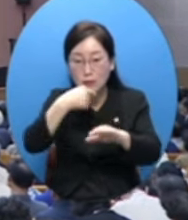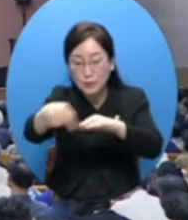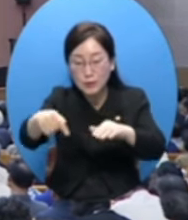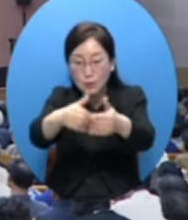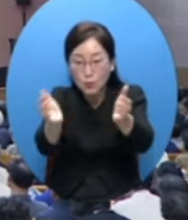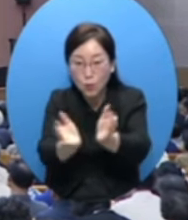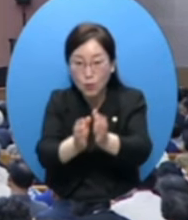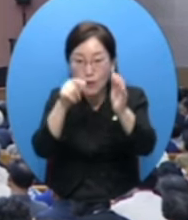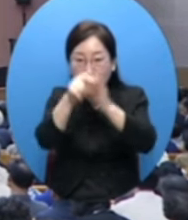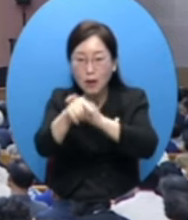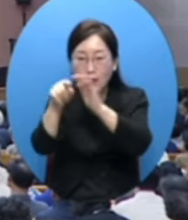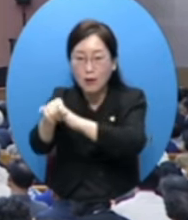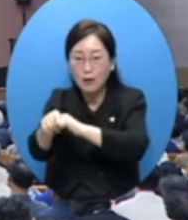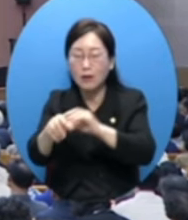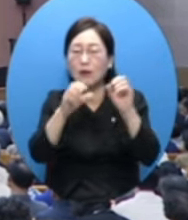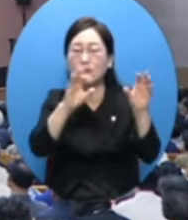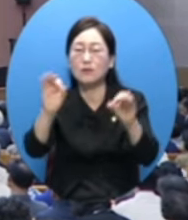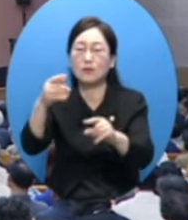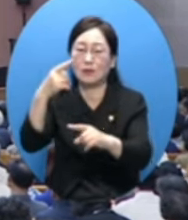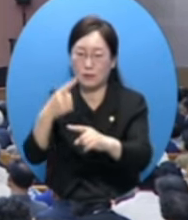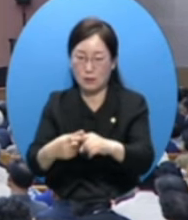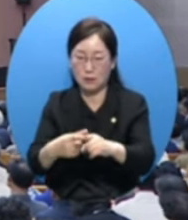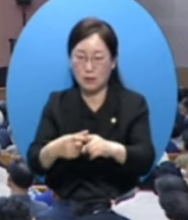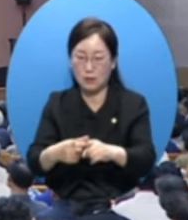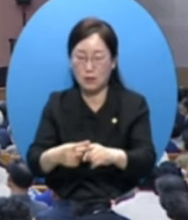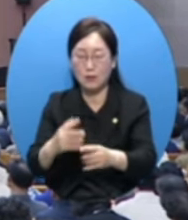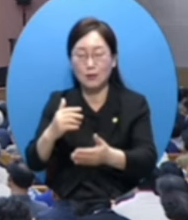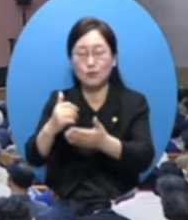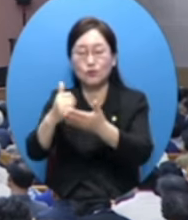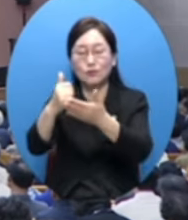복음을 전하다가 주님의 품에 안겼습니다.